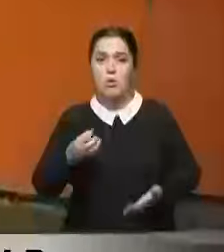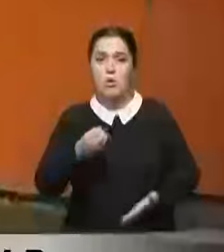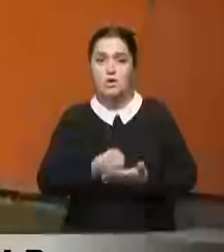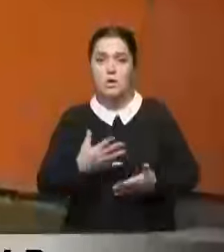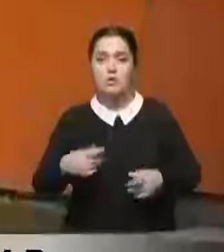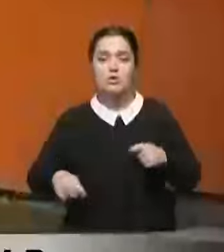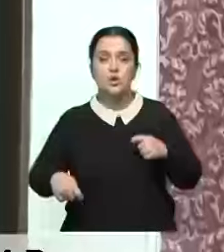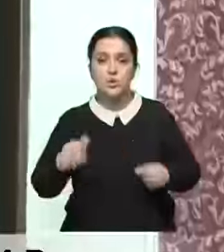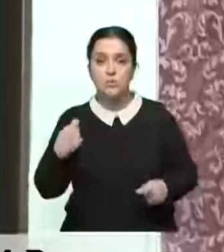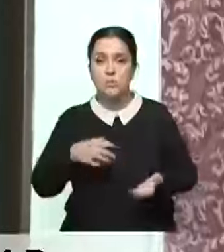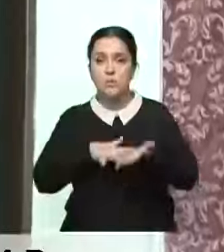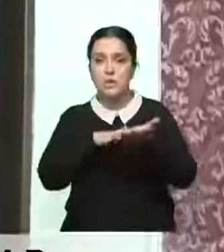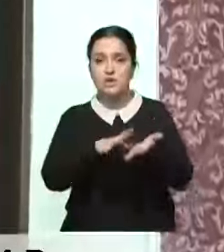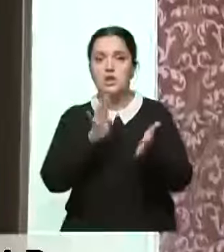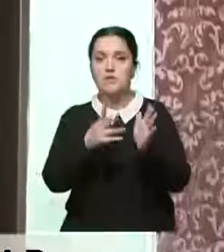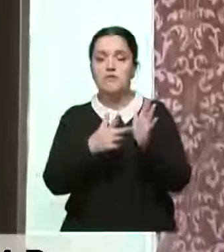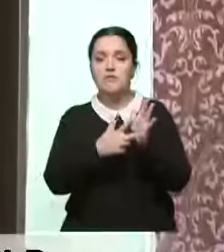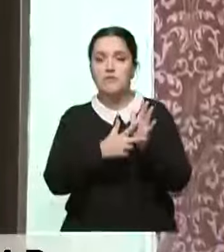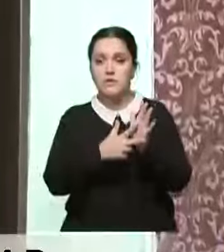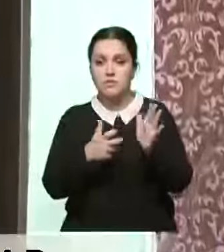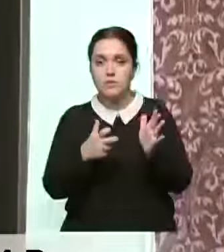комиссию по оценке ущерба поступило